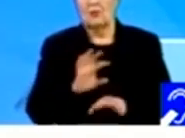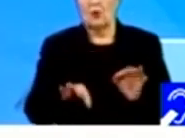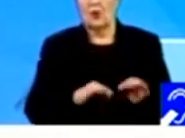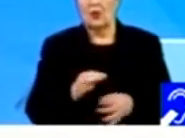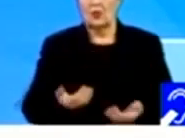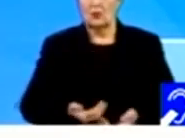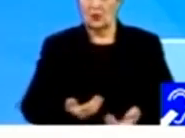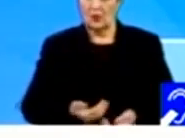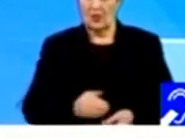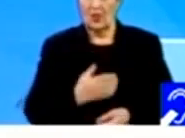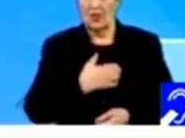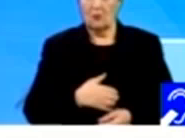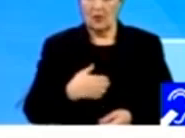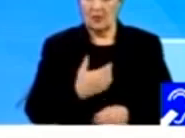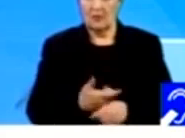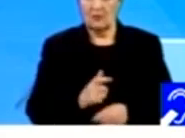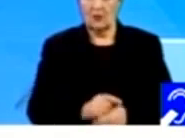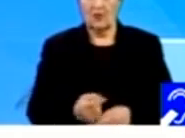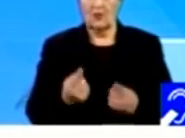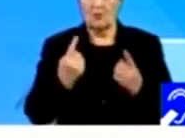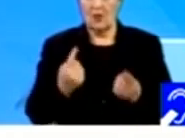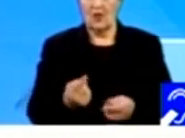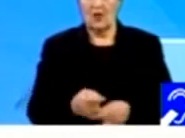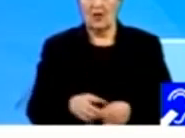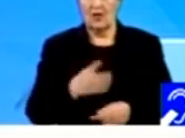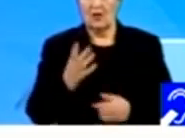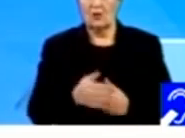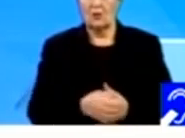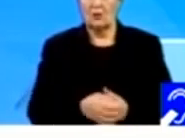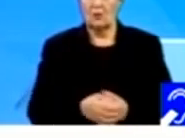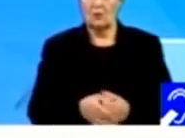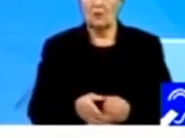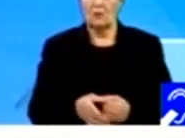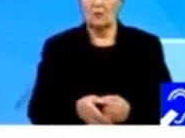sociale de importanță foarte mare, cum ar fi compensațiile pentru